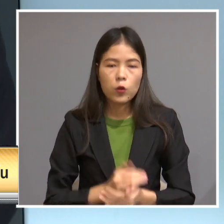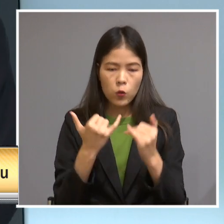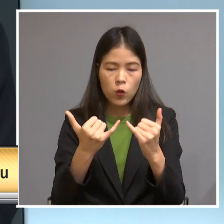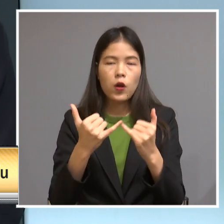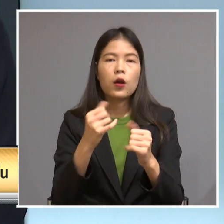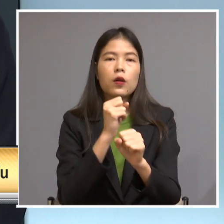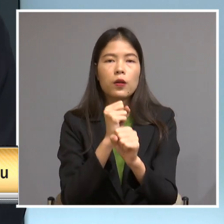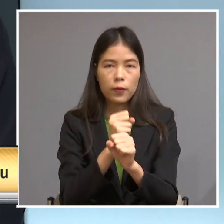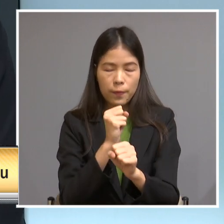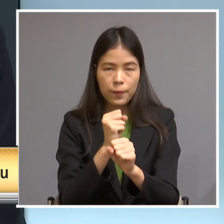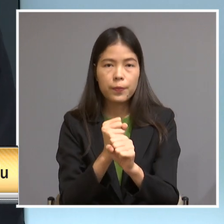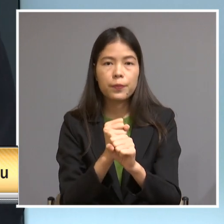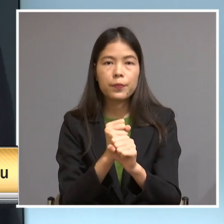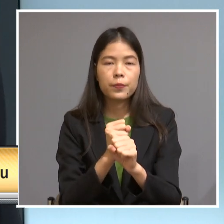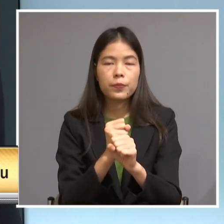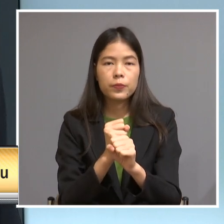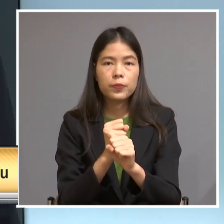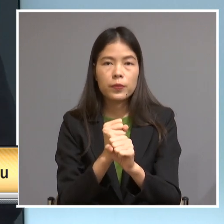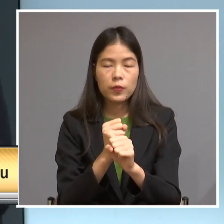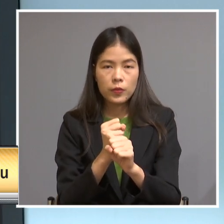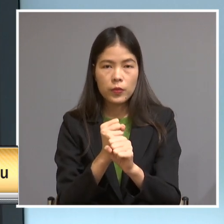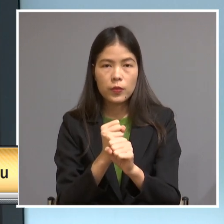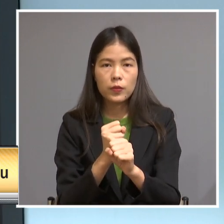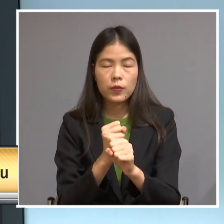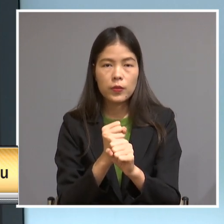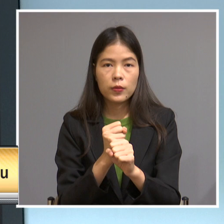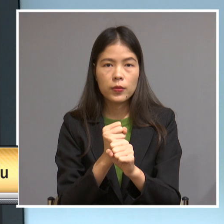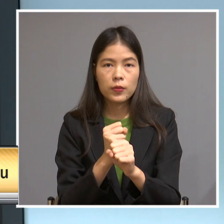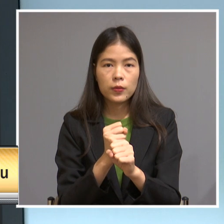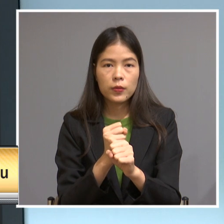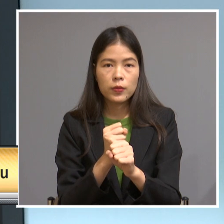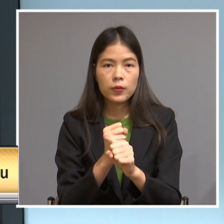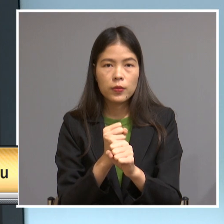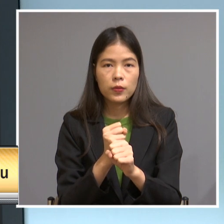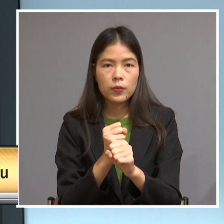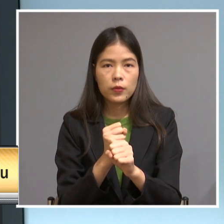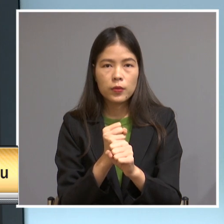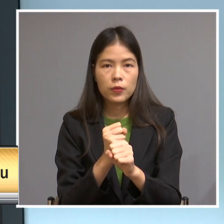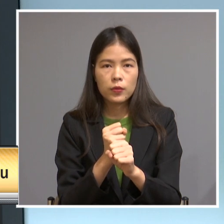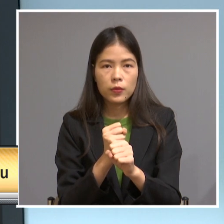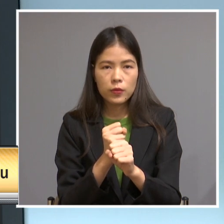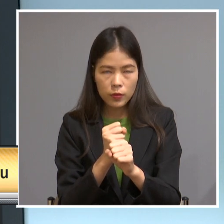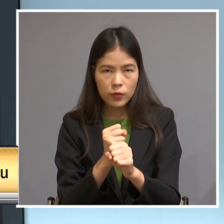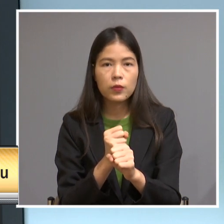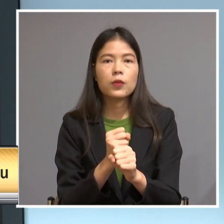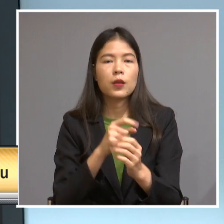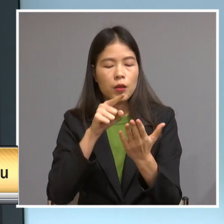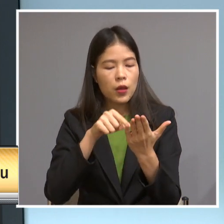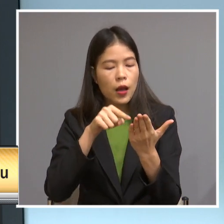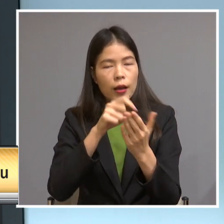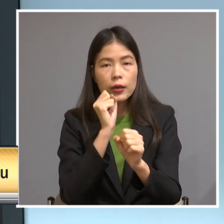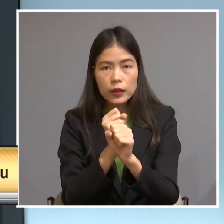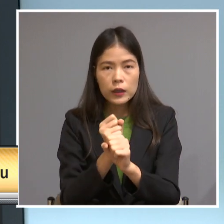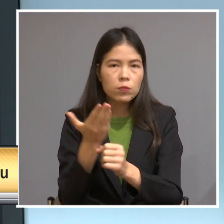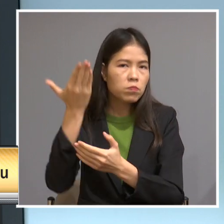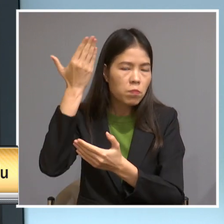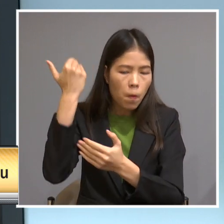ามว่าจะเรีนวายังไ่วาก็ทำดีหมดเลยแตเรามาทำใหครบทุวนแล้ไม่เกดปิญาที่หล่าง